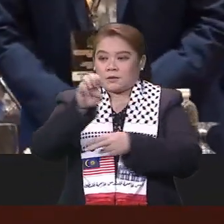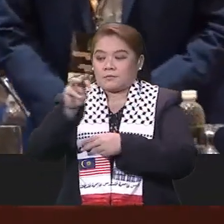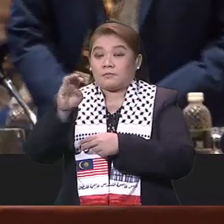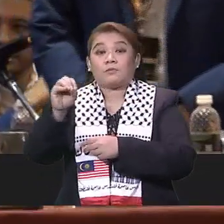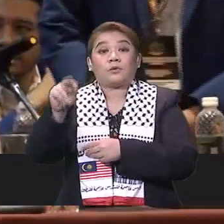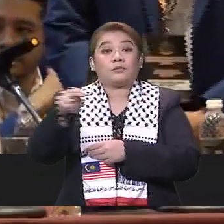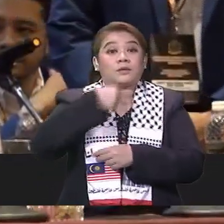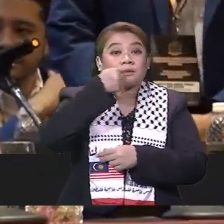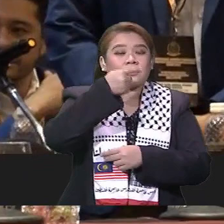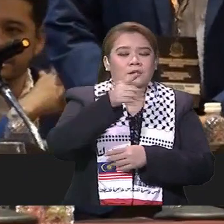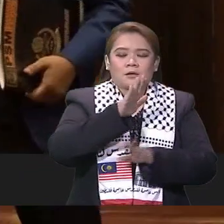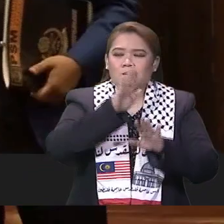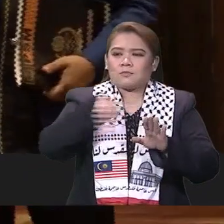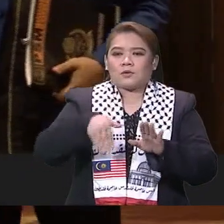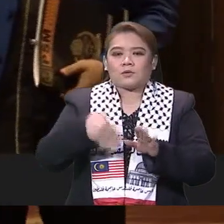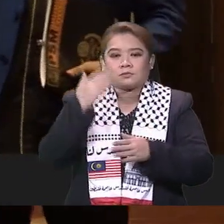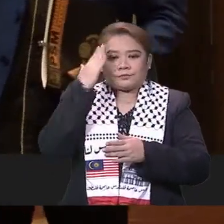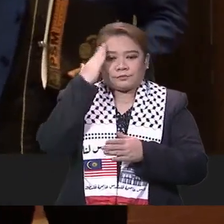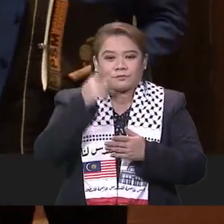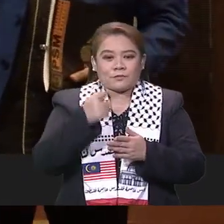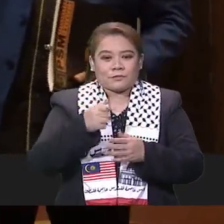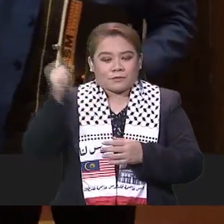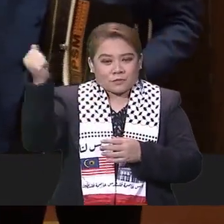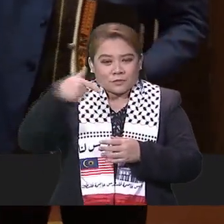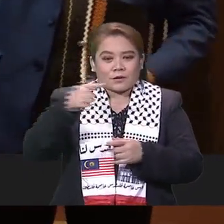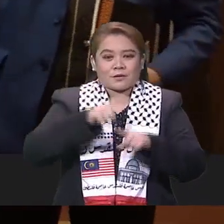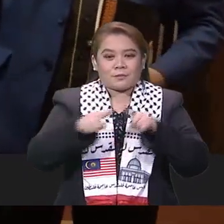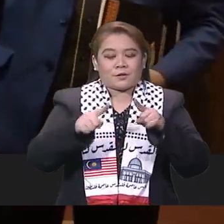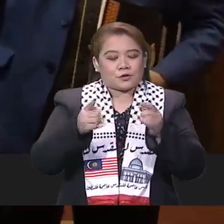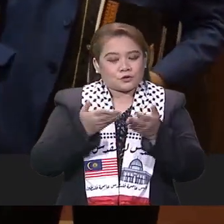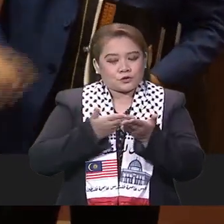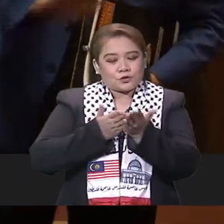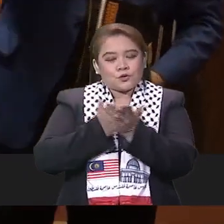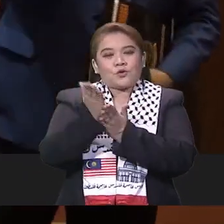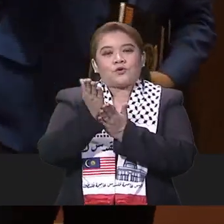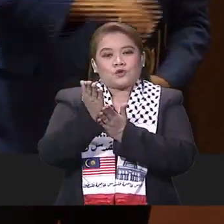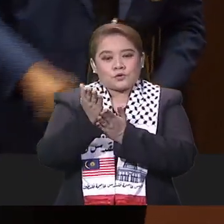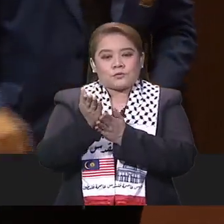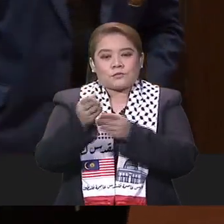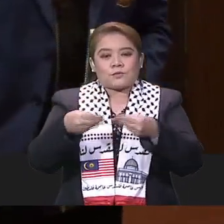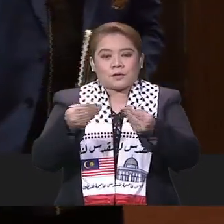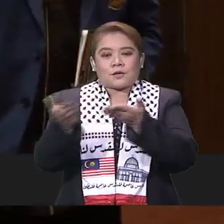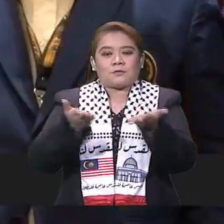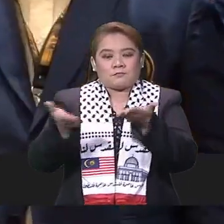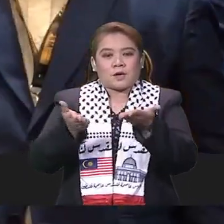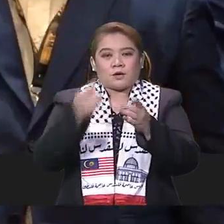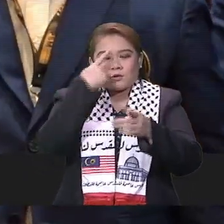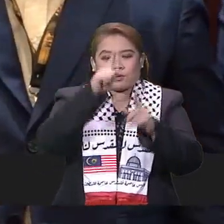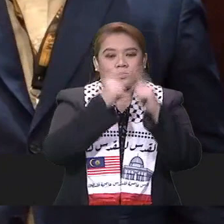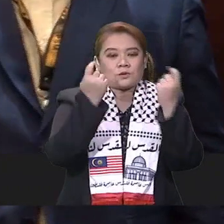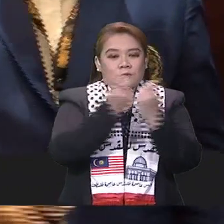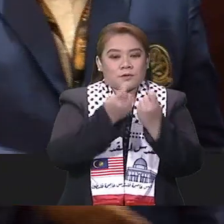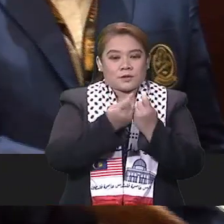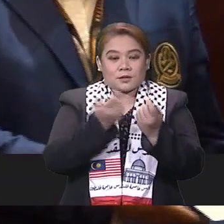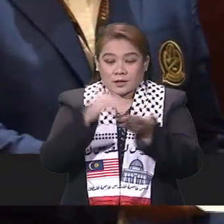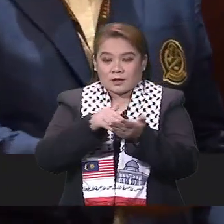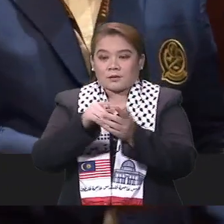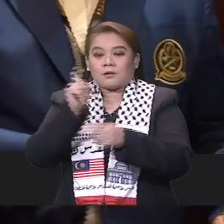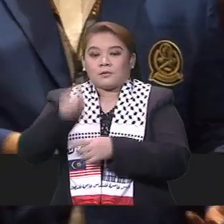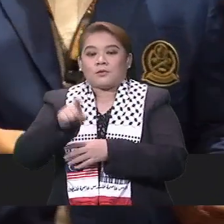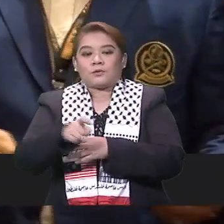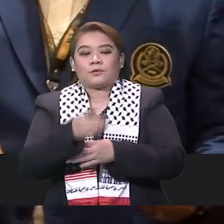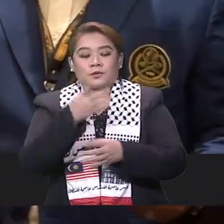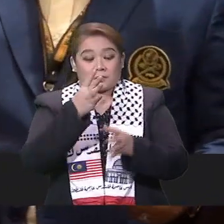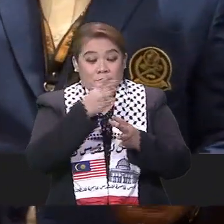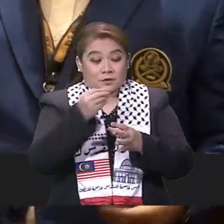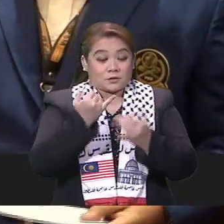berkata beliau belum membayangkan persaraan, malah bersedia untuk terus memberi khidmat kepada kem negara selagi diperlukan. Pada usia menginjak 35 tahun,